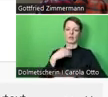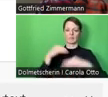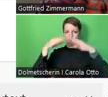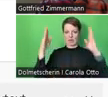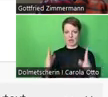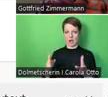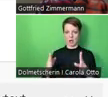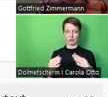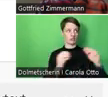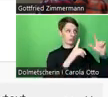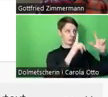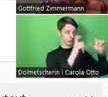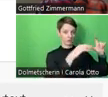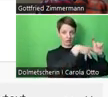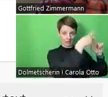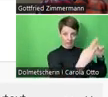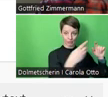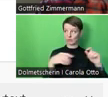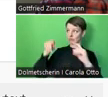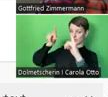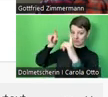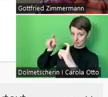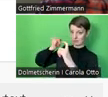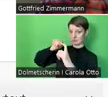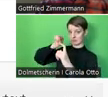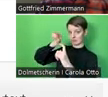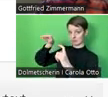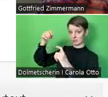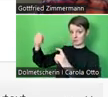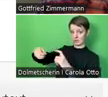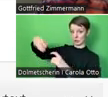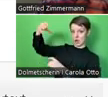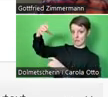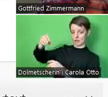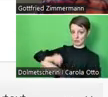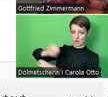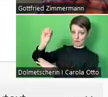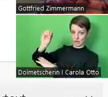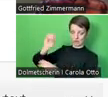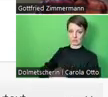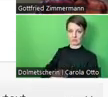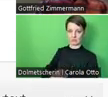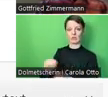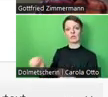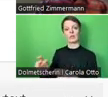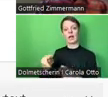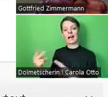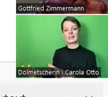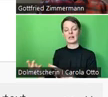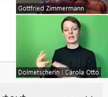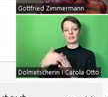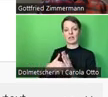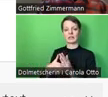rausgemacht. Und dann wird an der Stelle auch der Alternativtext vorgelesen, leuchtend orangenes